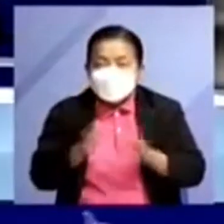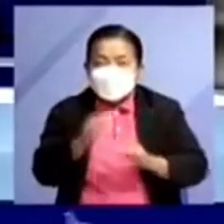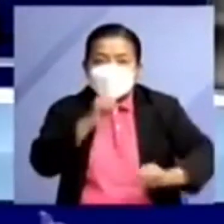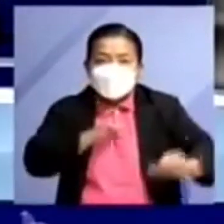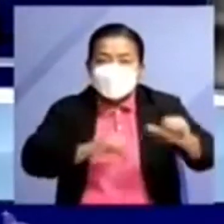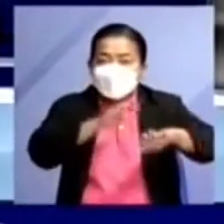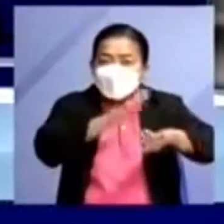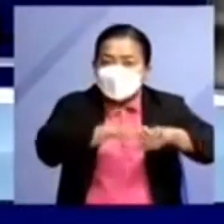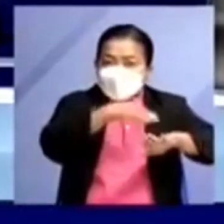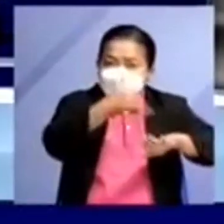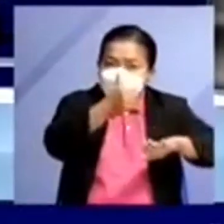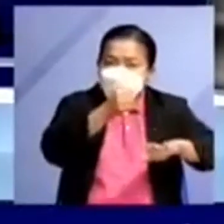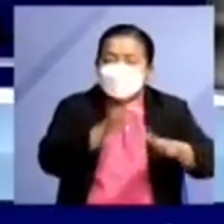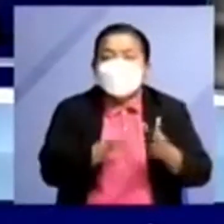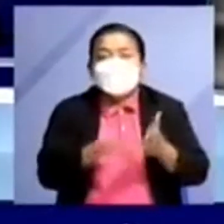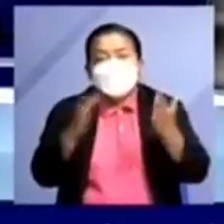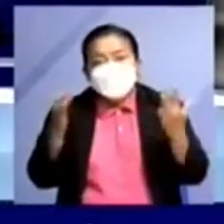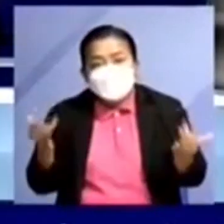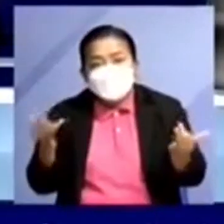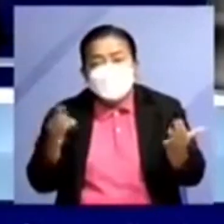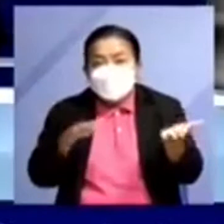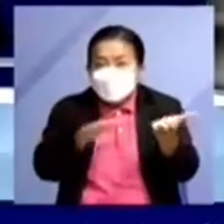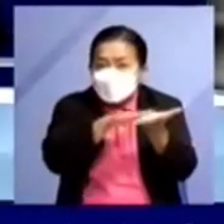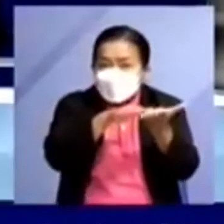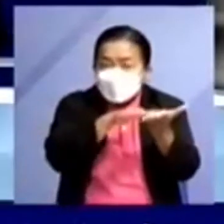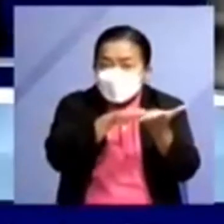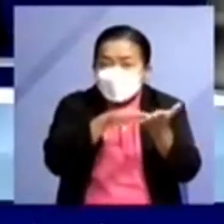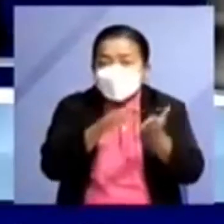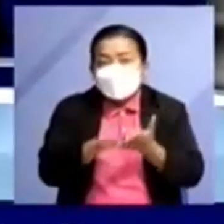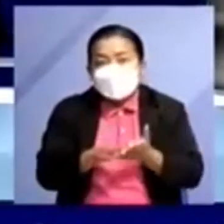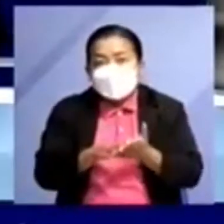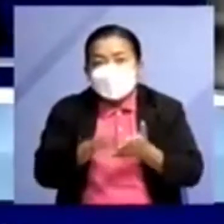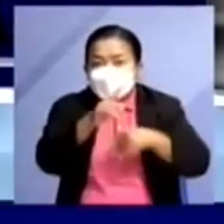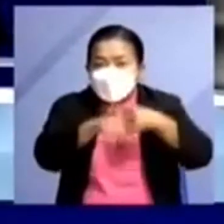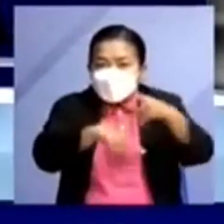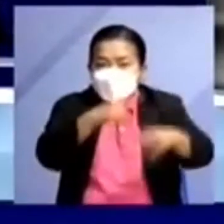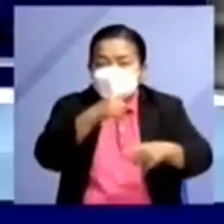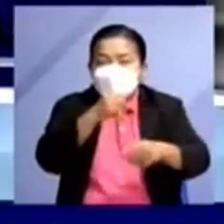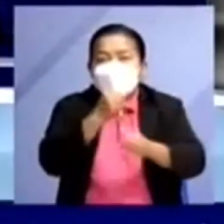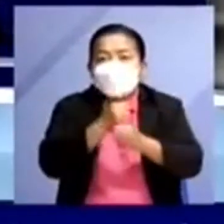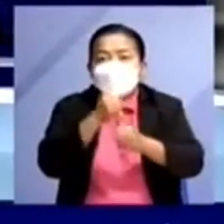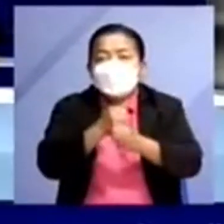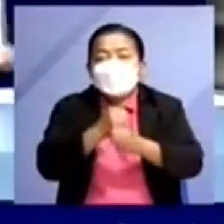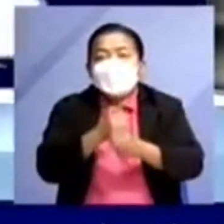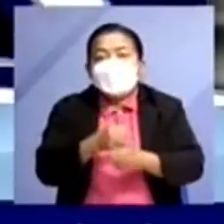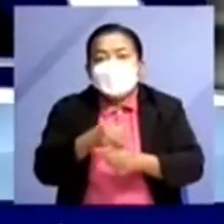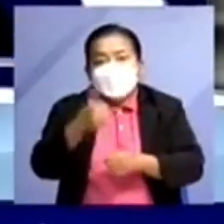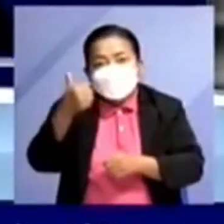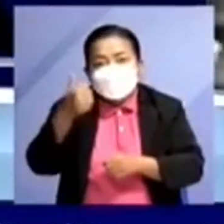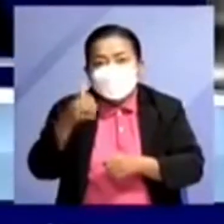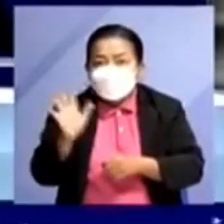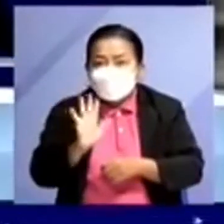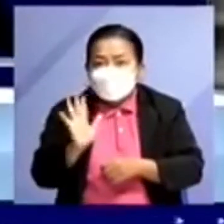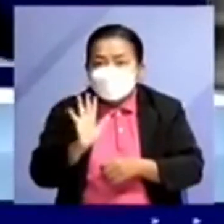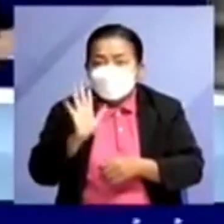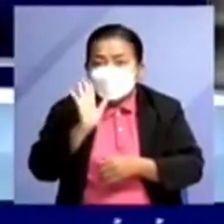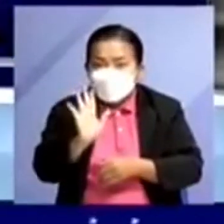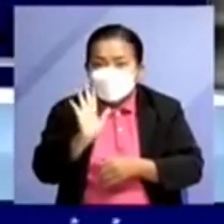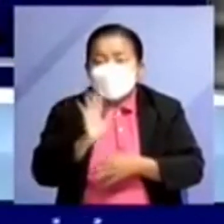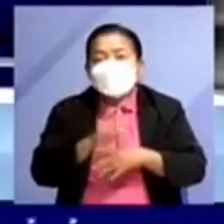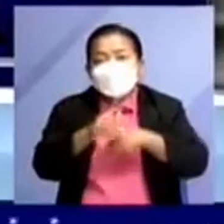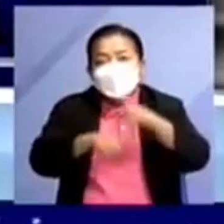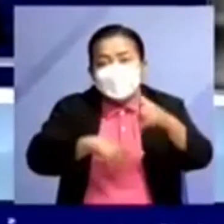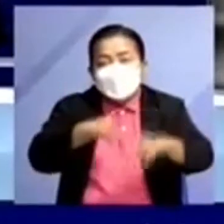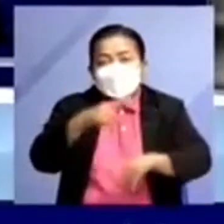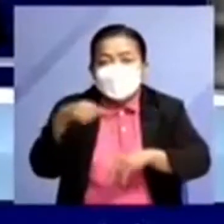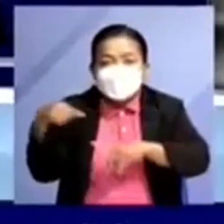ำ ท่านต้องไปขออนุญาตก่อนนะไม่ใช่ว่าท่านจะไปแล้วเปิดหมวกได้เลยเนี่ยไม่ได ้ ต้องทำการขออนุญาตก่อนนะครับ ค่ะไปดูกันต่อกับ